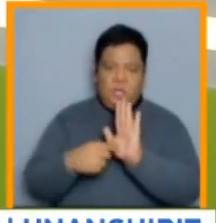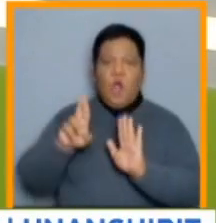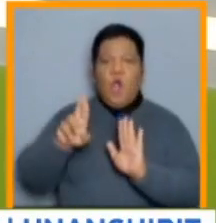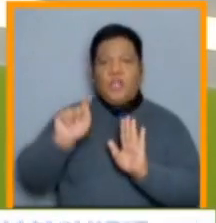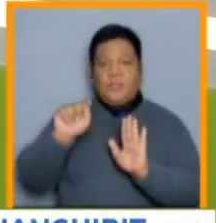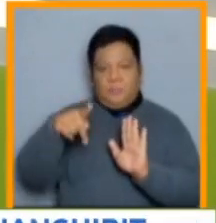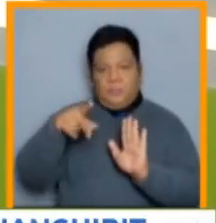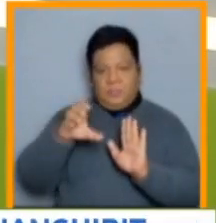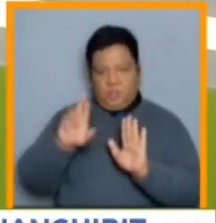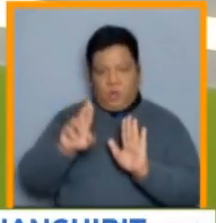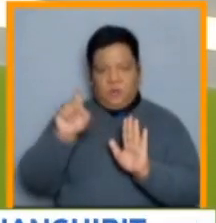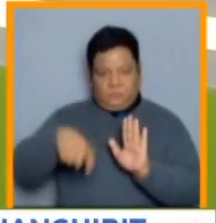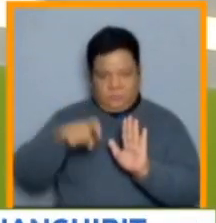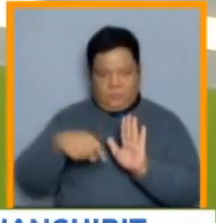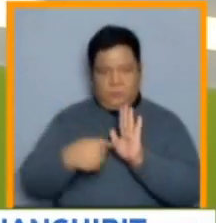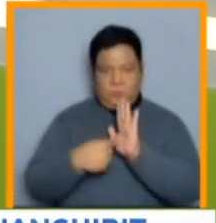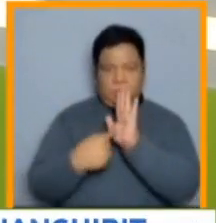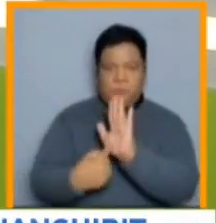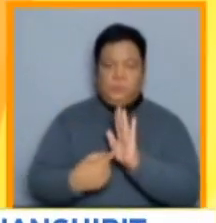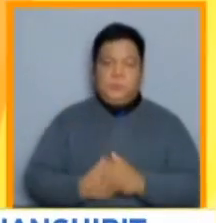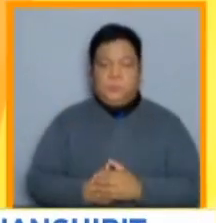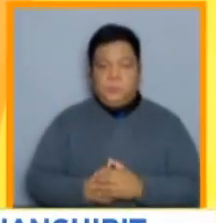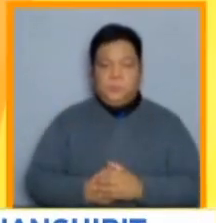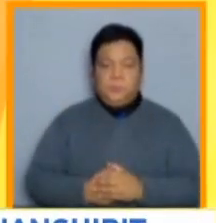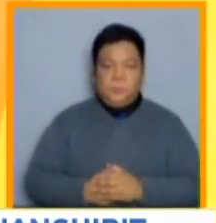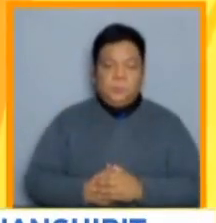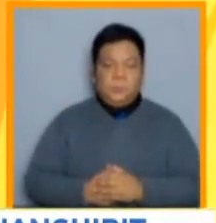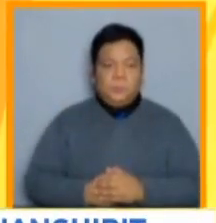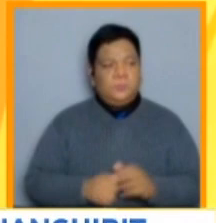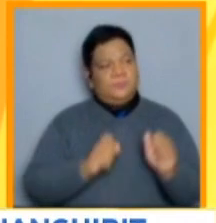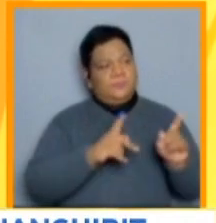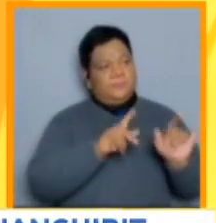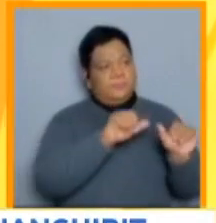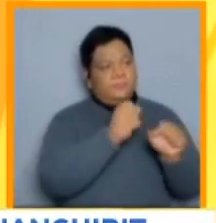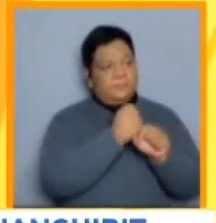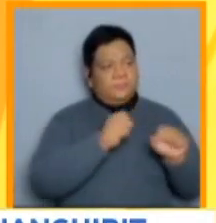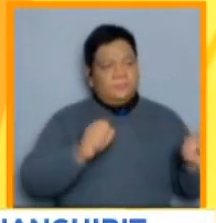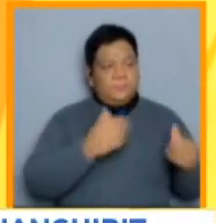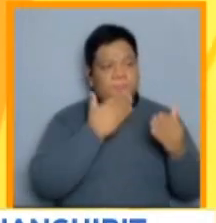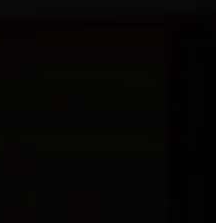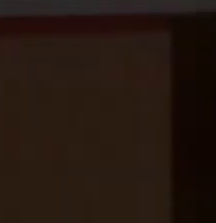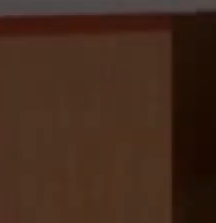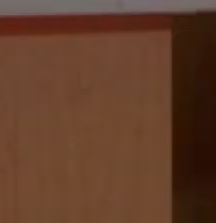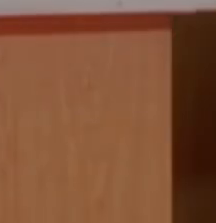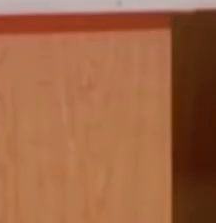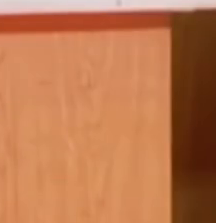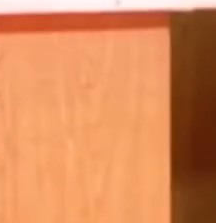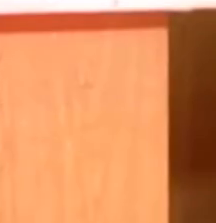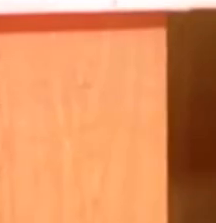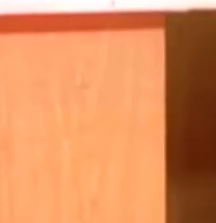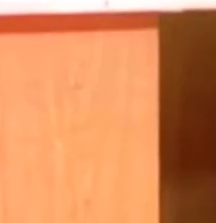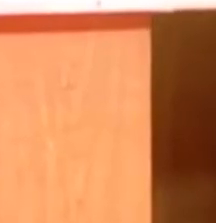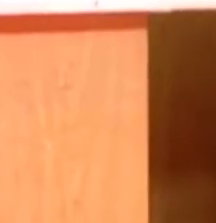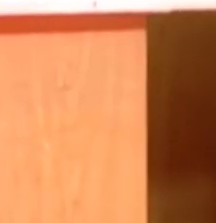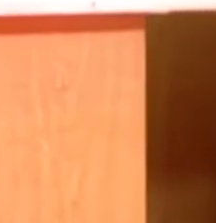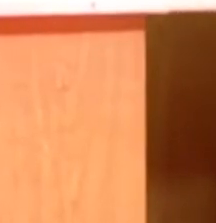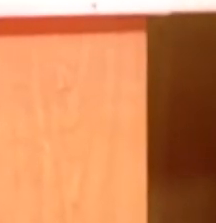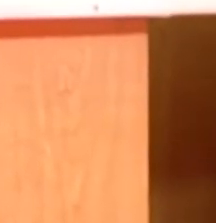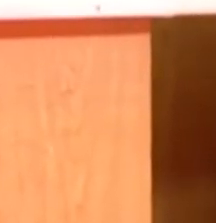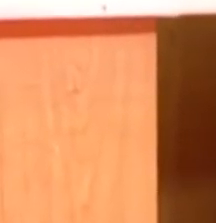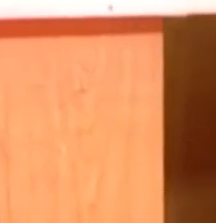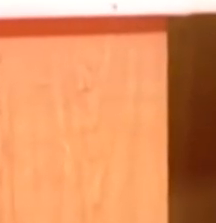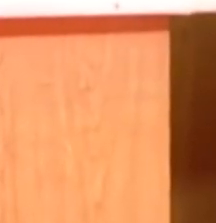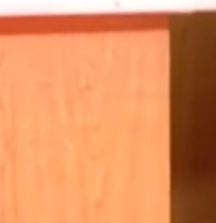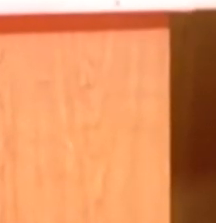at probinsya. Oscar? Okay, ingat kayo dyan. Maraming salamat. Adrian Prietos. Igan, mauna ka sa mga